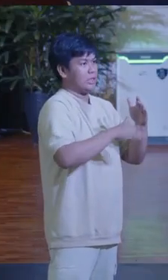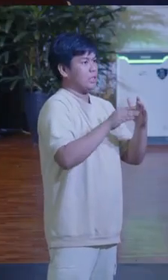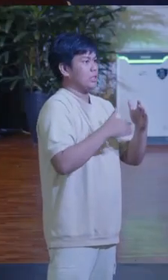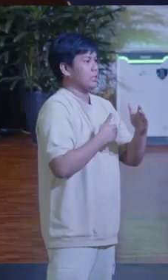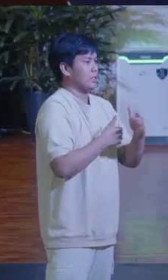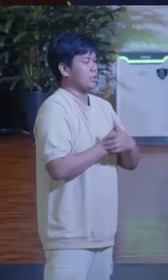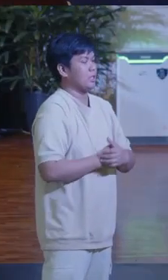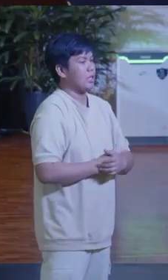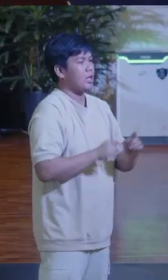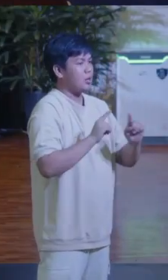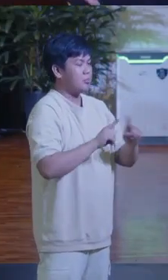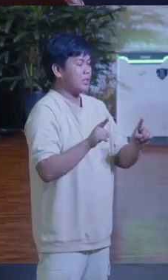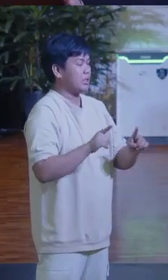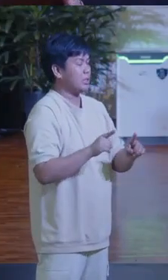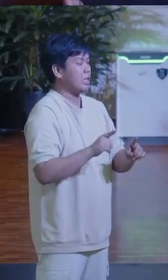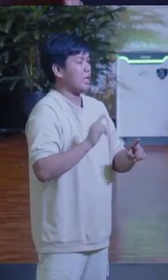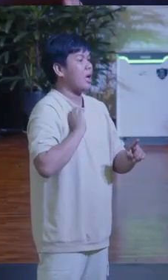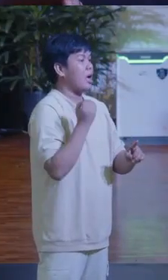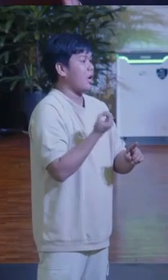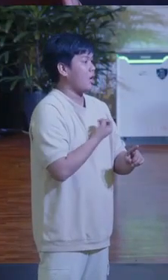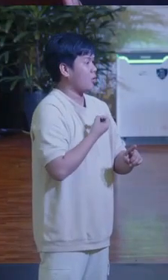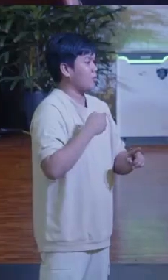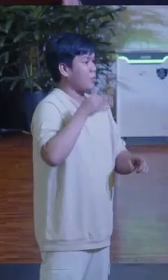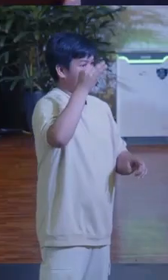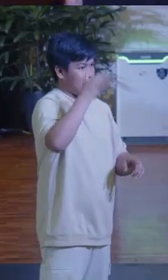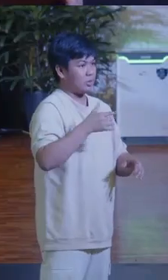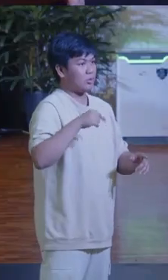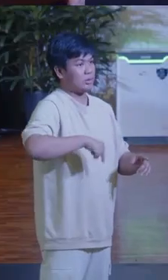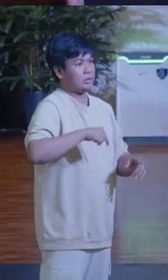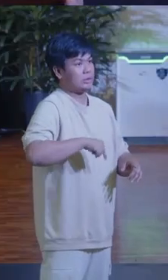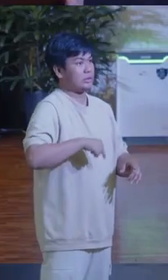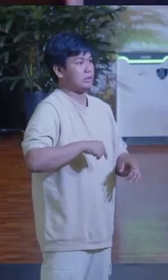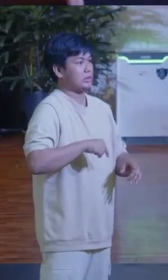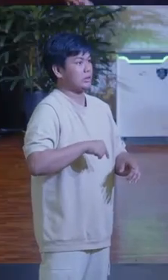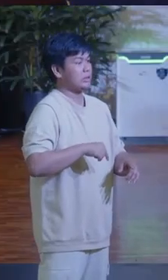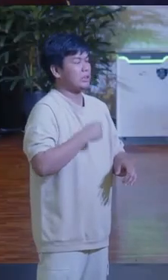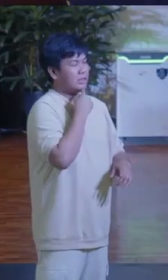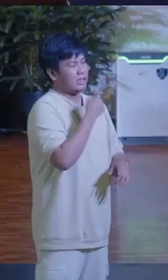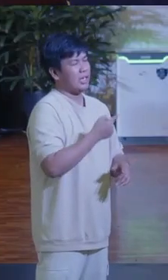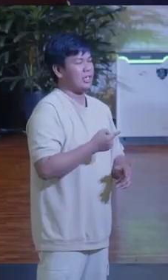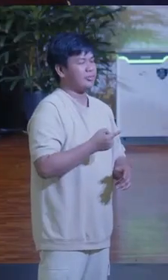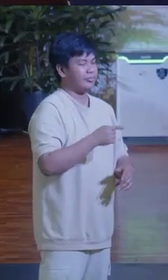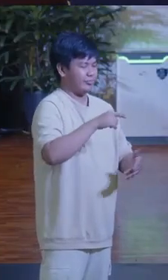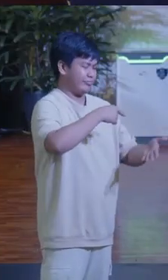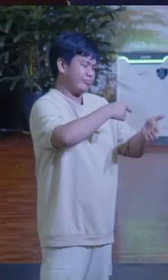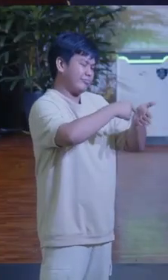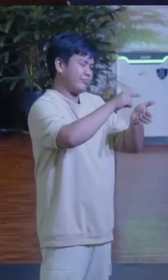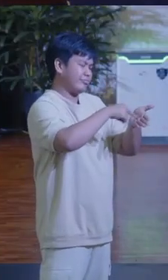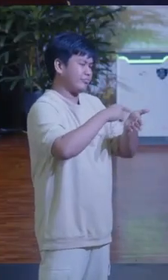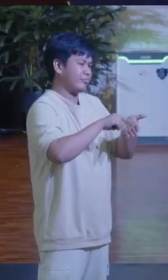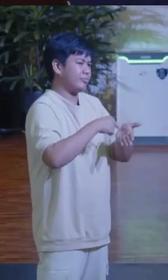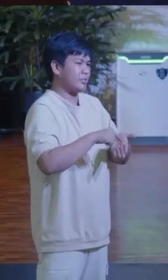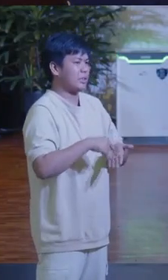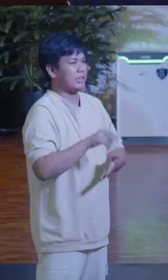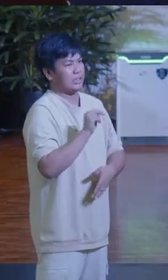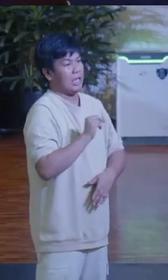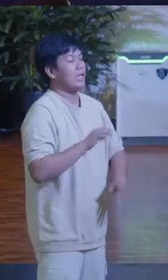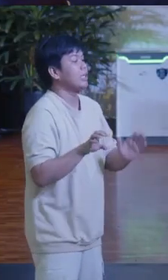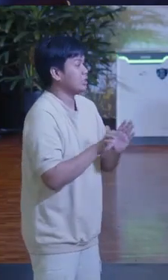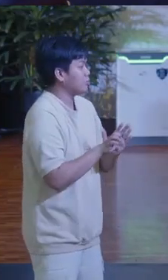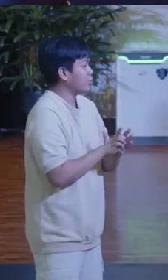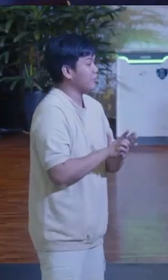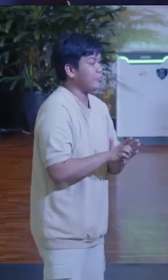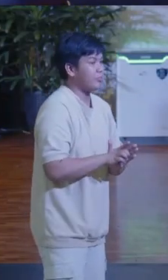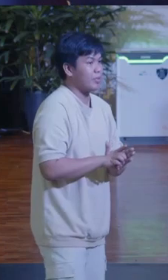natin. Kasi hindi po tayo gumagawa ng mga requirement, na kailangan nakakurbata ka pagka ikaw